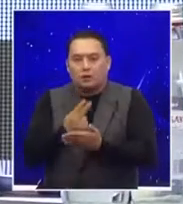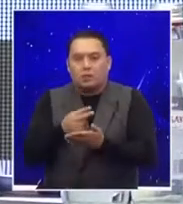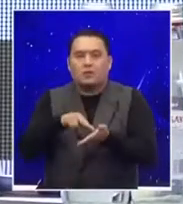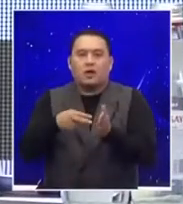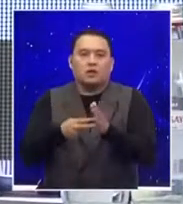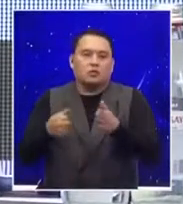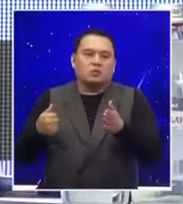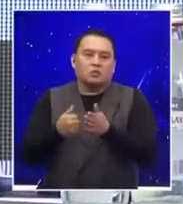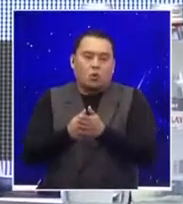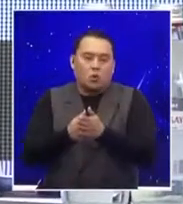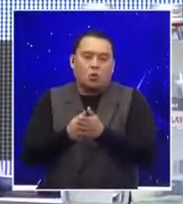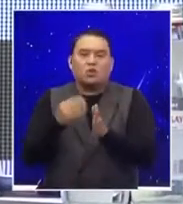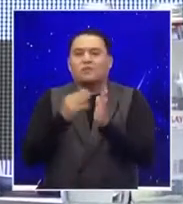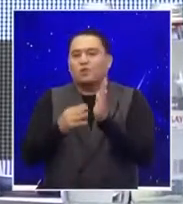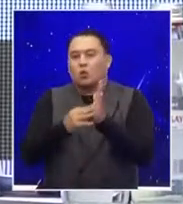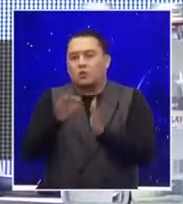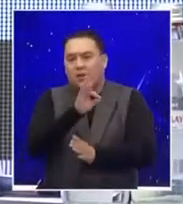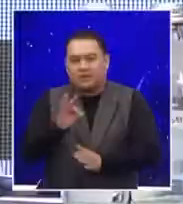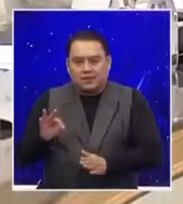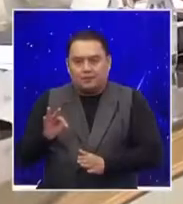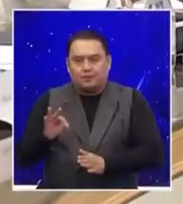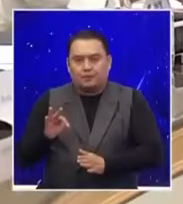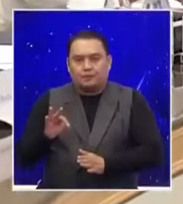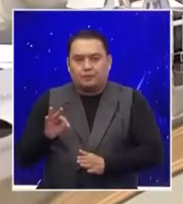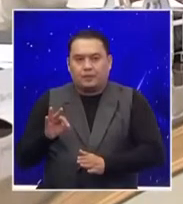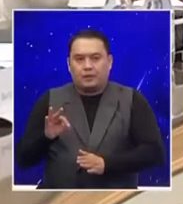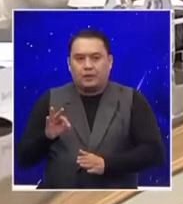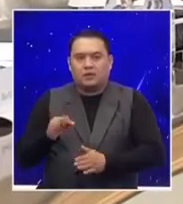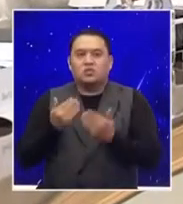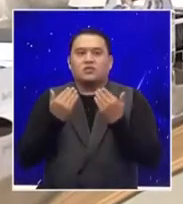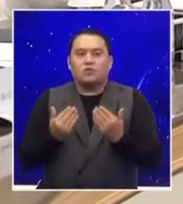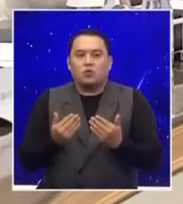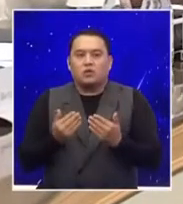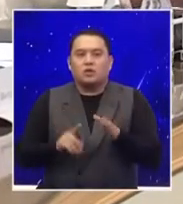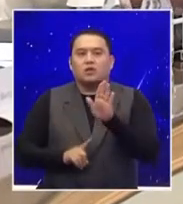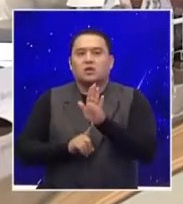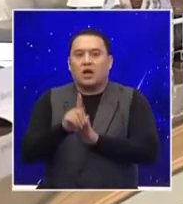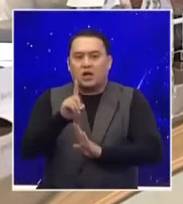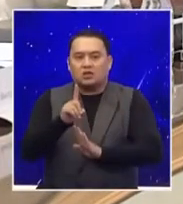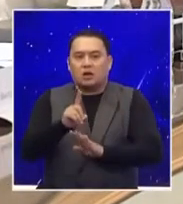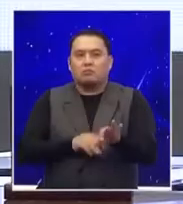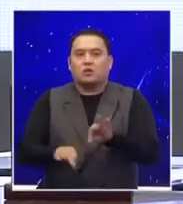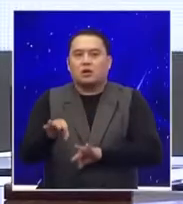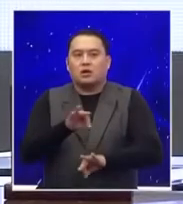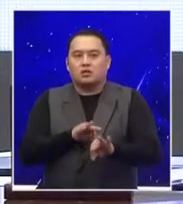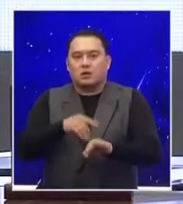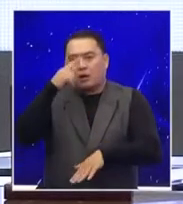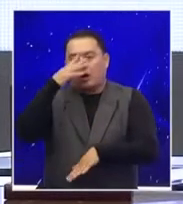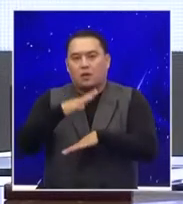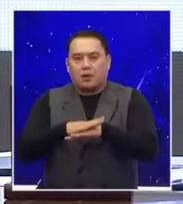планируем довести до 90%. На сегодня запущен проект «Сервисный